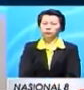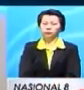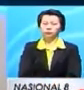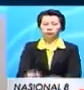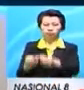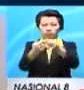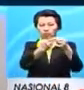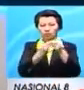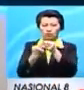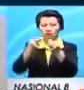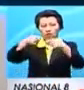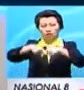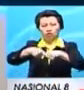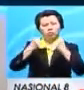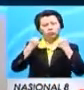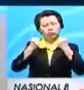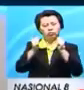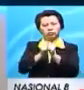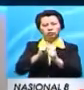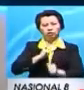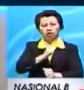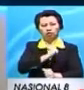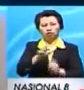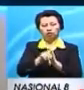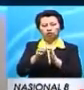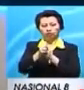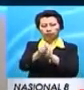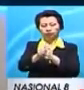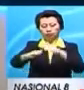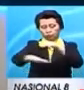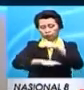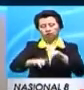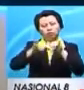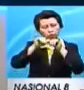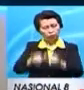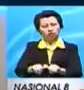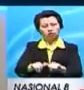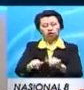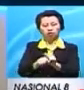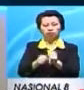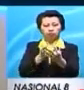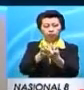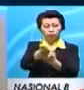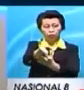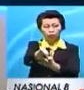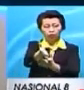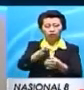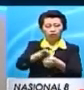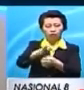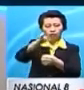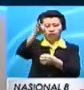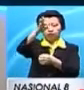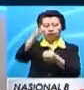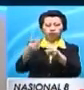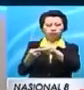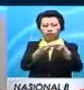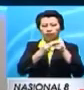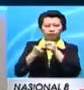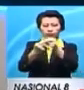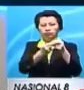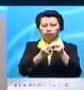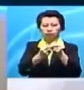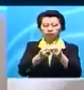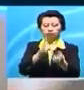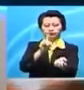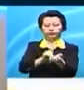Perpaduan dalam UMNO kekal utuh dengan ahli dan pemimpin akar umbi kekal menerusi semangat kesepaduan. Datuk